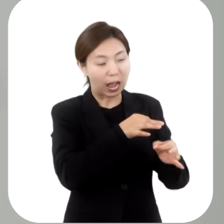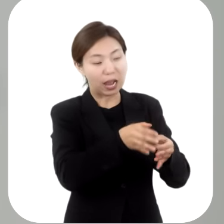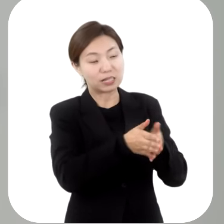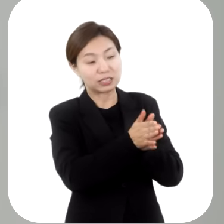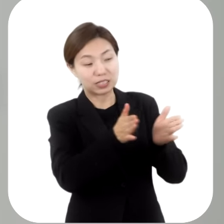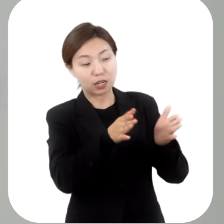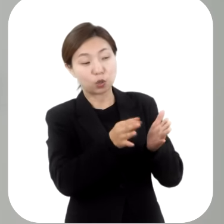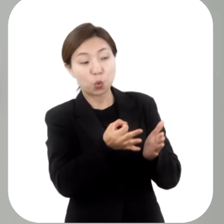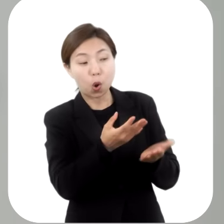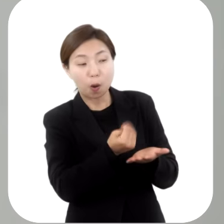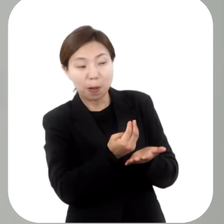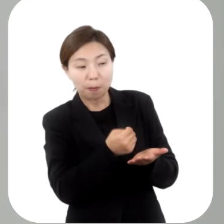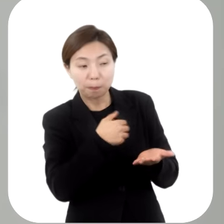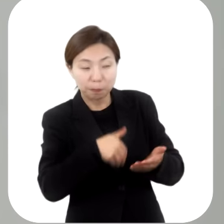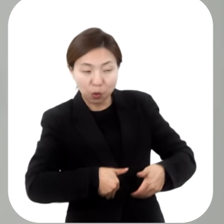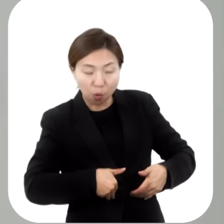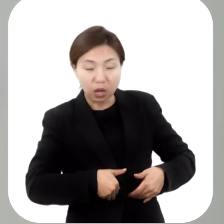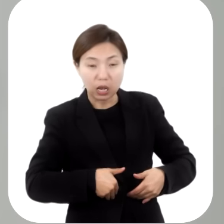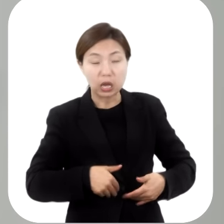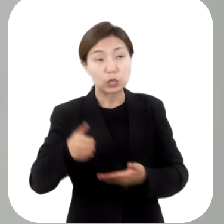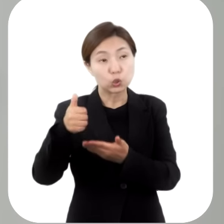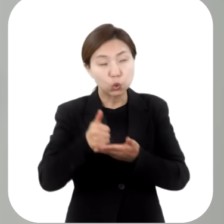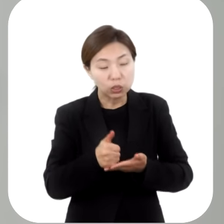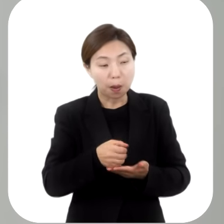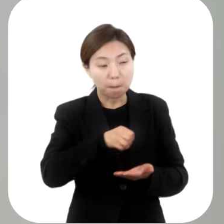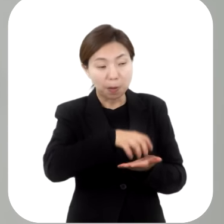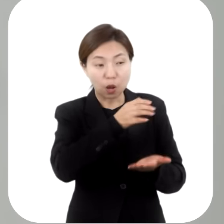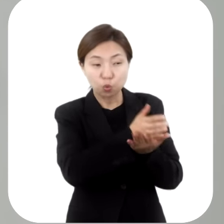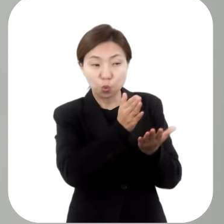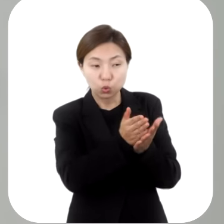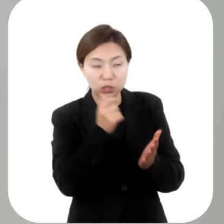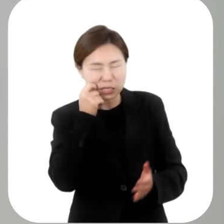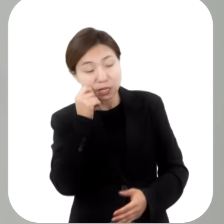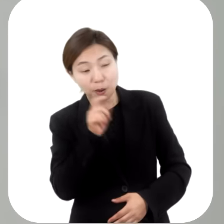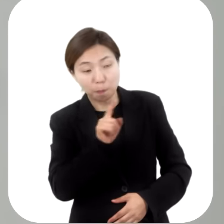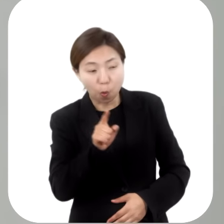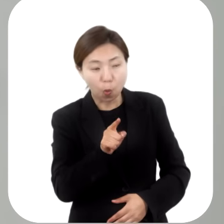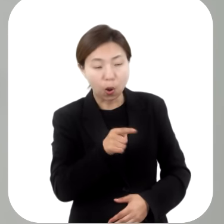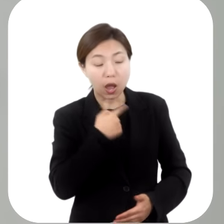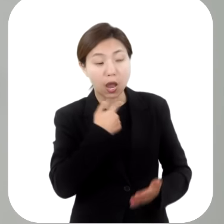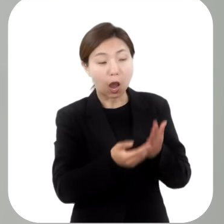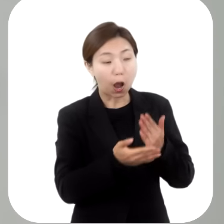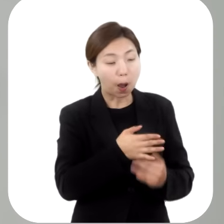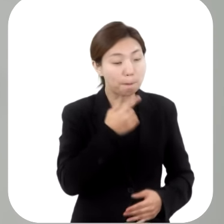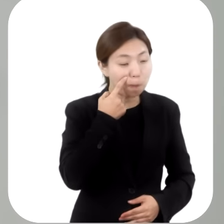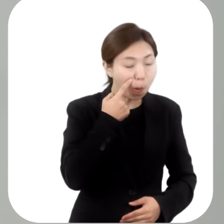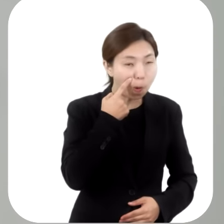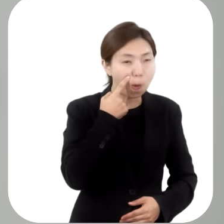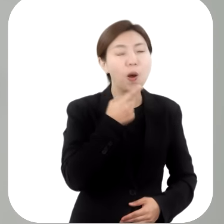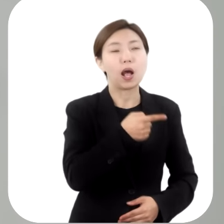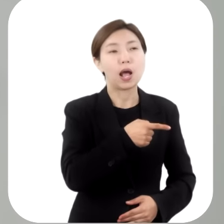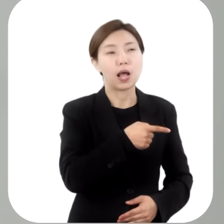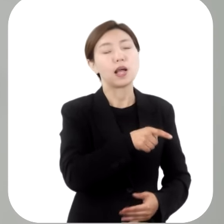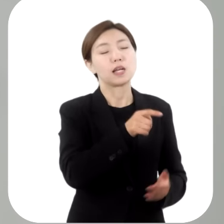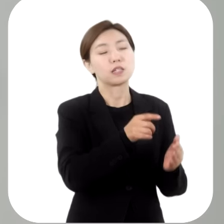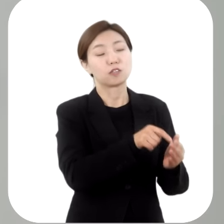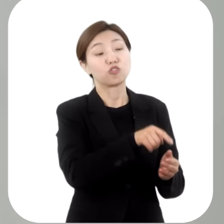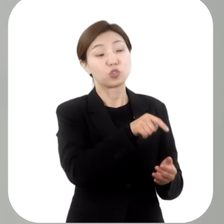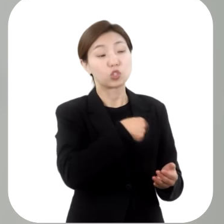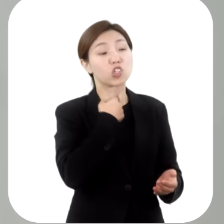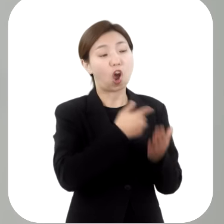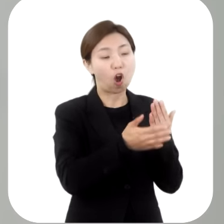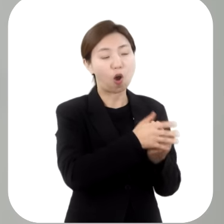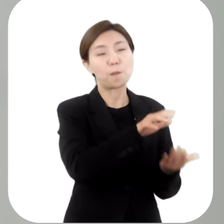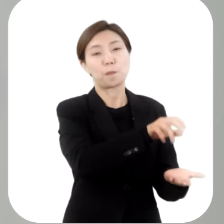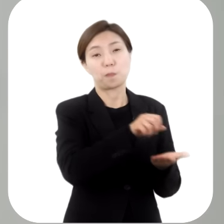들고 손님은 어떤 데가 많고 어떤 종류를 좋아하고 이게 다 경험을 쌓아서 이렇게 시작을 해야 되거든요.